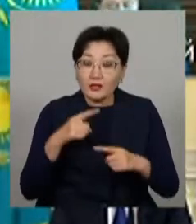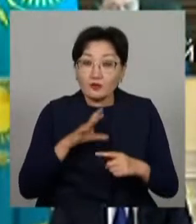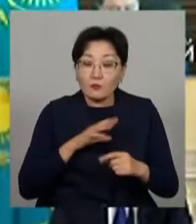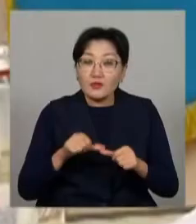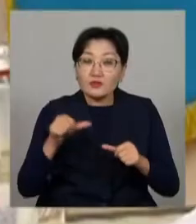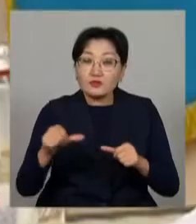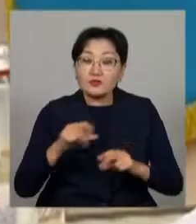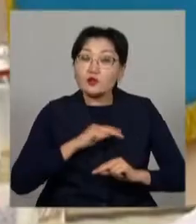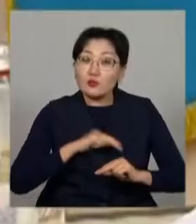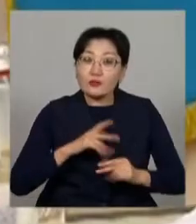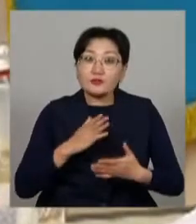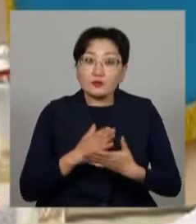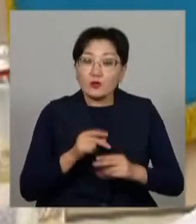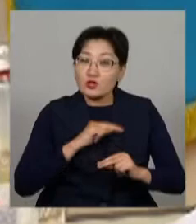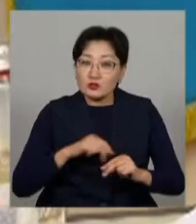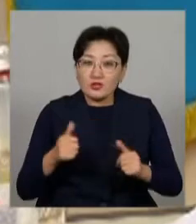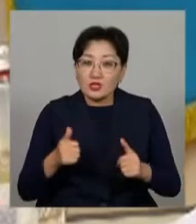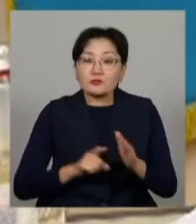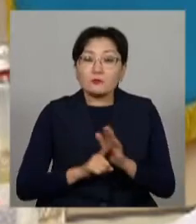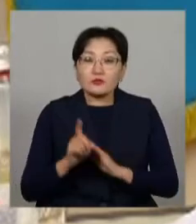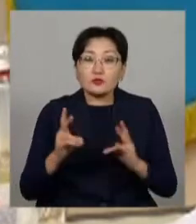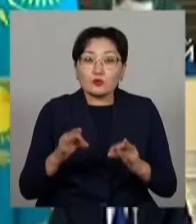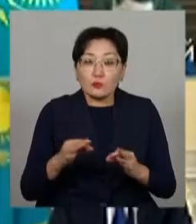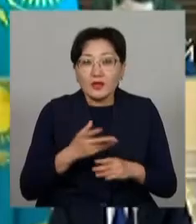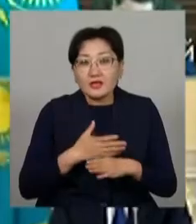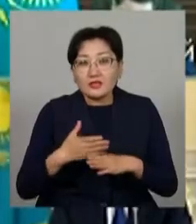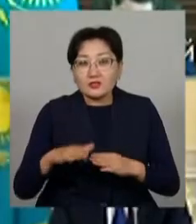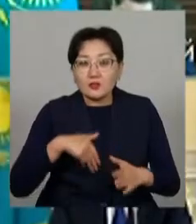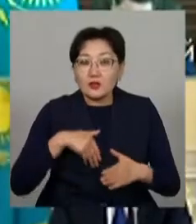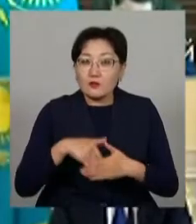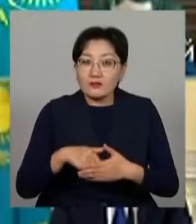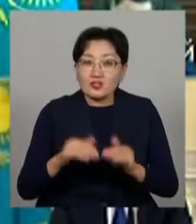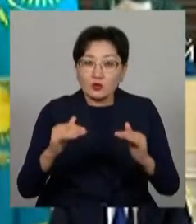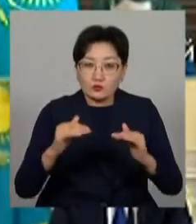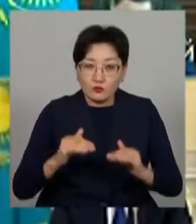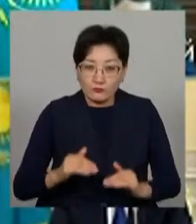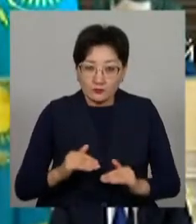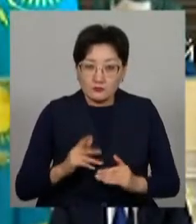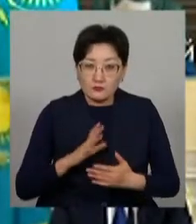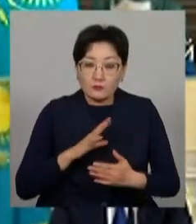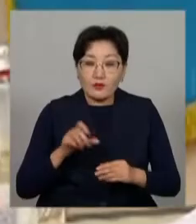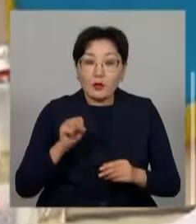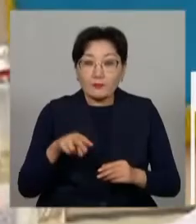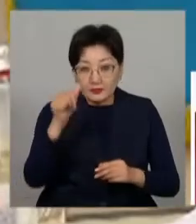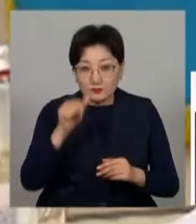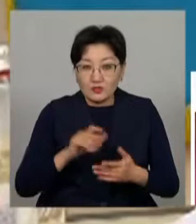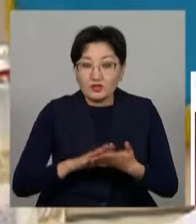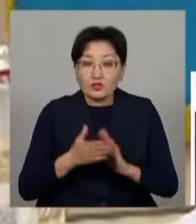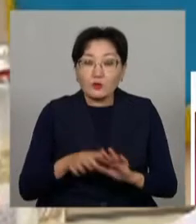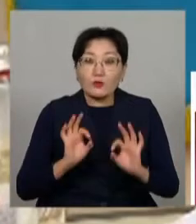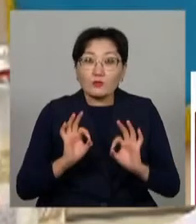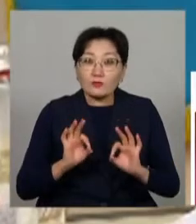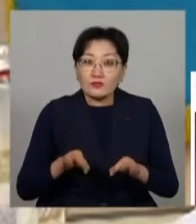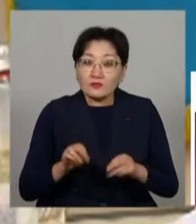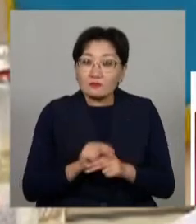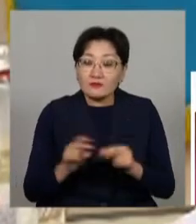ерекше өкілеттігіңіз бар. Сіз жұмысты жақсы бастадыңыз дегенмен, одан кейін қарқынды айтарлықтай төмендетіп жібердіңіз. Сәуір бойы сіз жағдайды дұрыстауыңыз қажет.